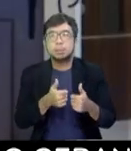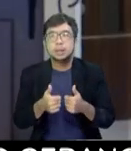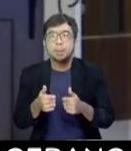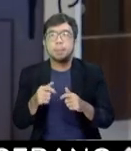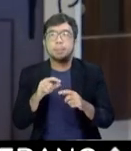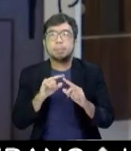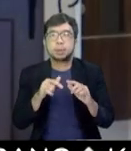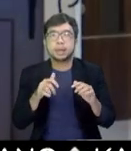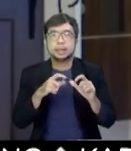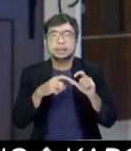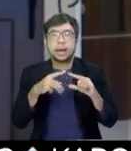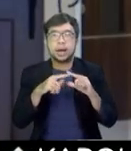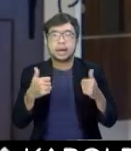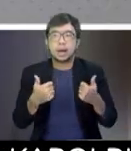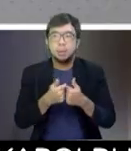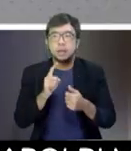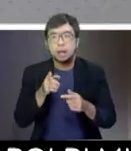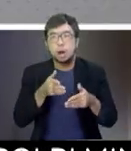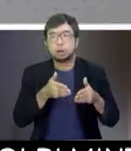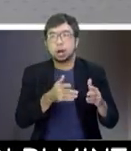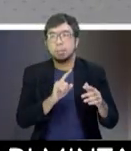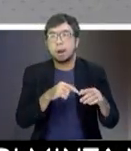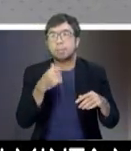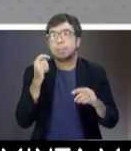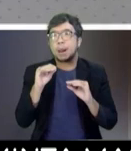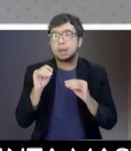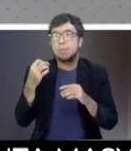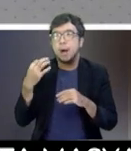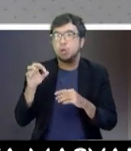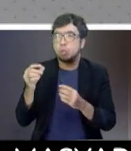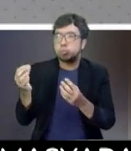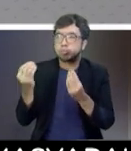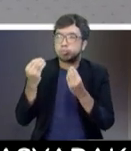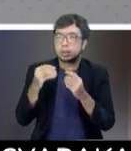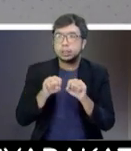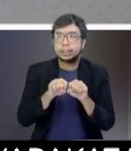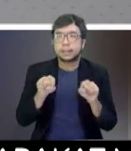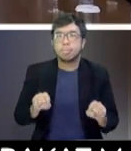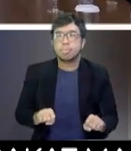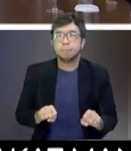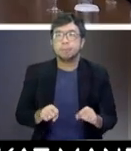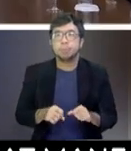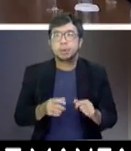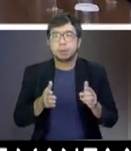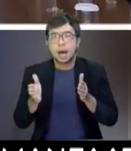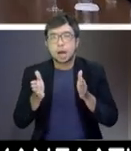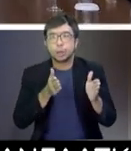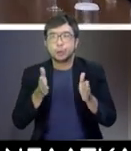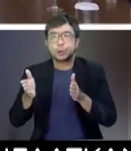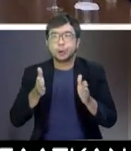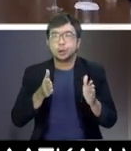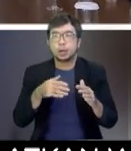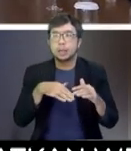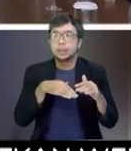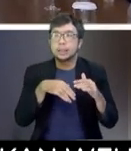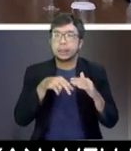ada ya, karena kita juga pelatih baru juga udah banyak kasih sistem dari segi apa taktikal nyerang, free kick apa